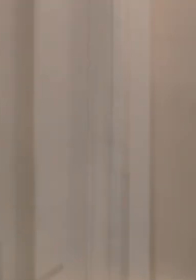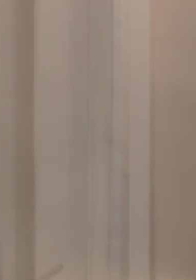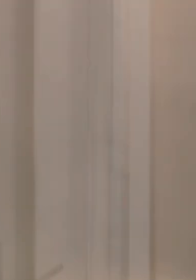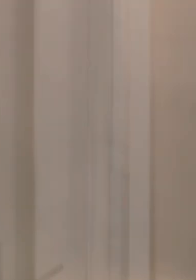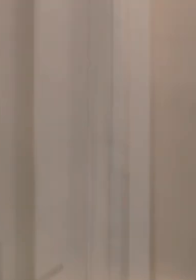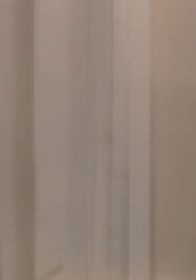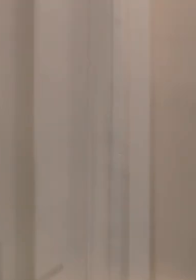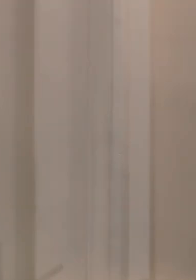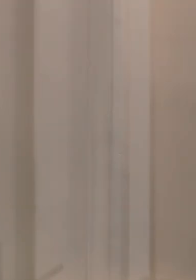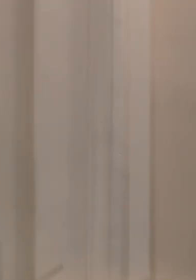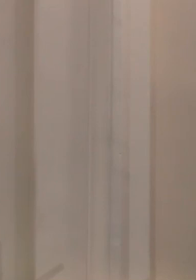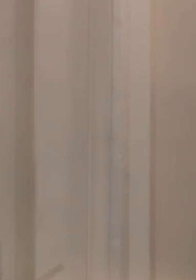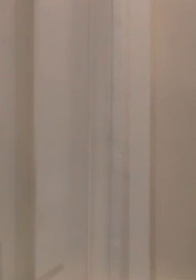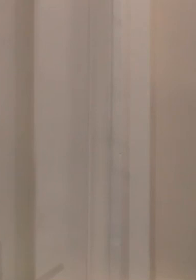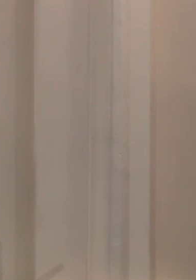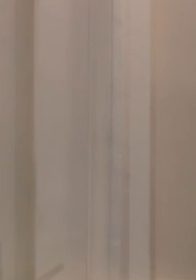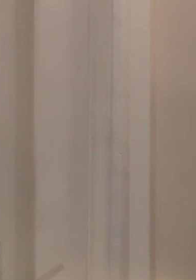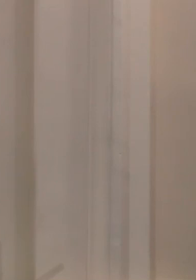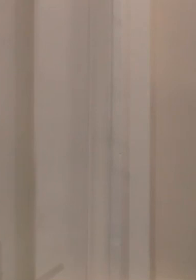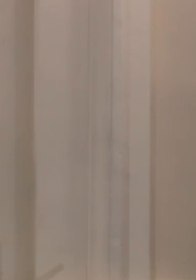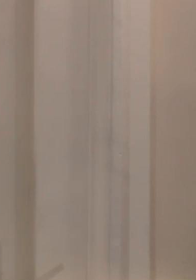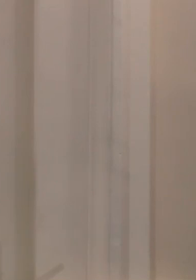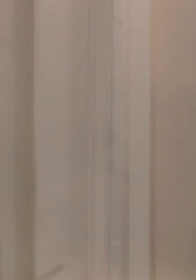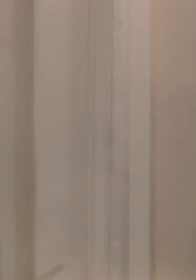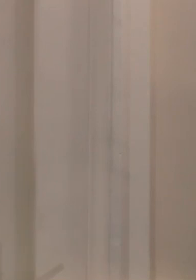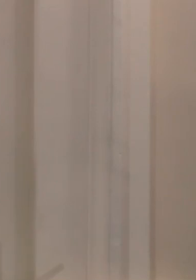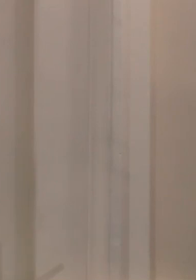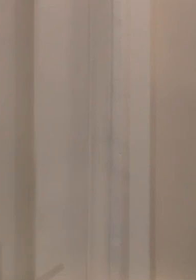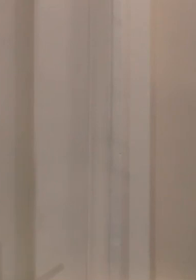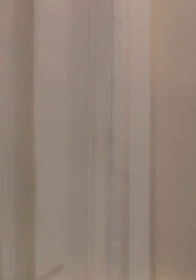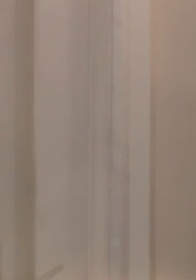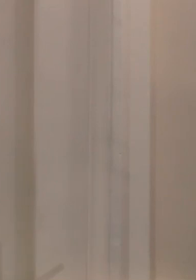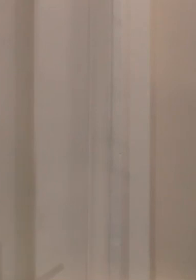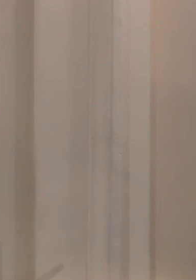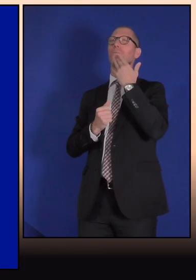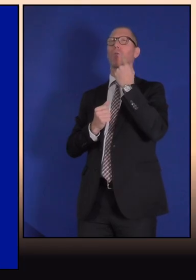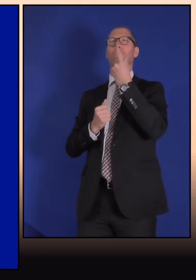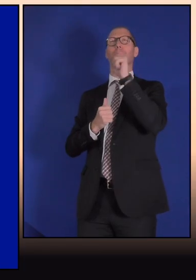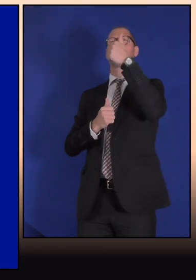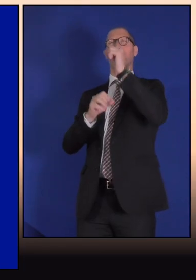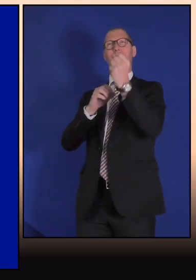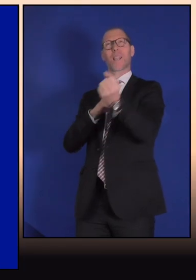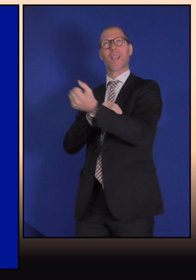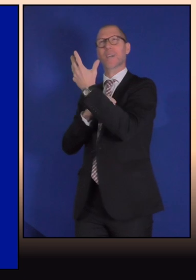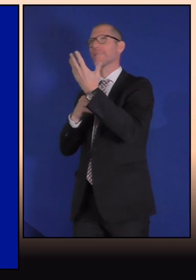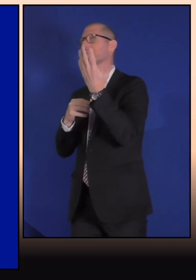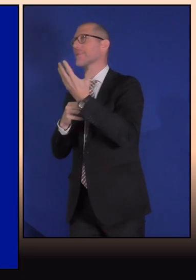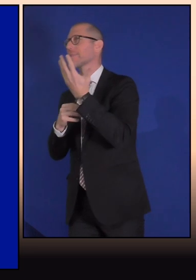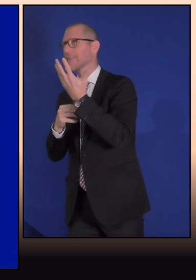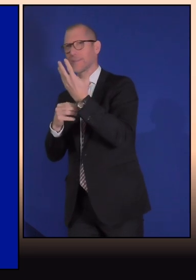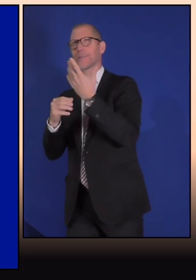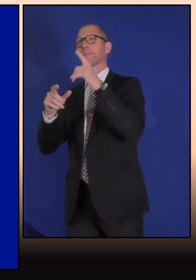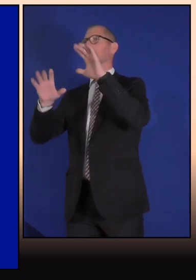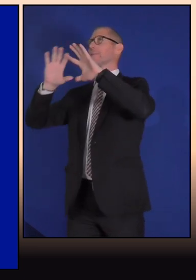una introduzione sui diritti umani nell'ambito della sordità, storia e ultimi sviluppi in Europa e nel mondo, poi si è parlato di